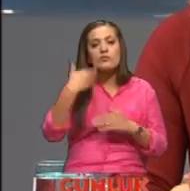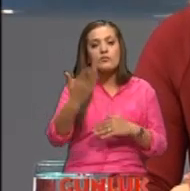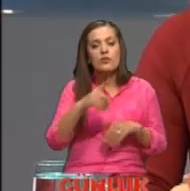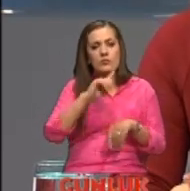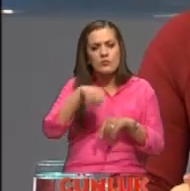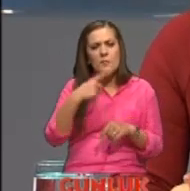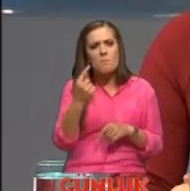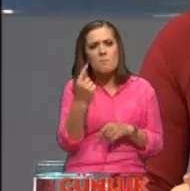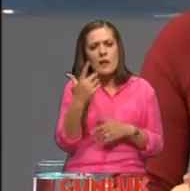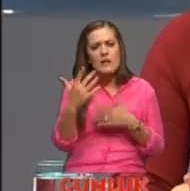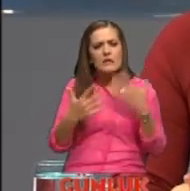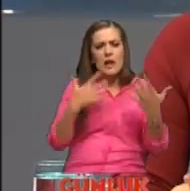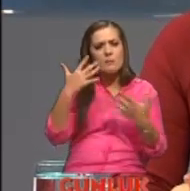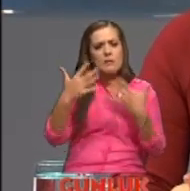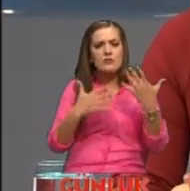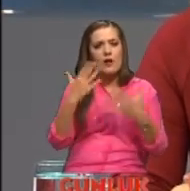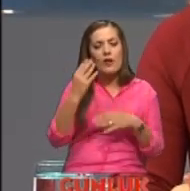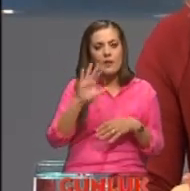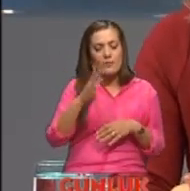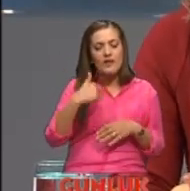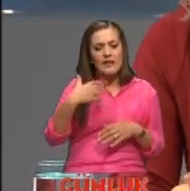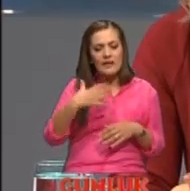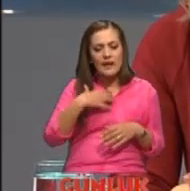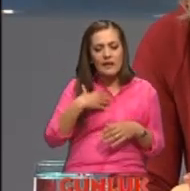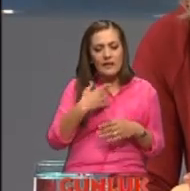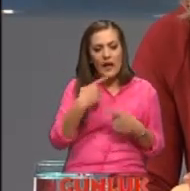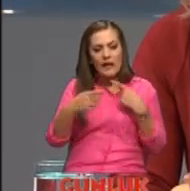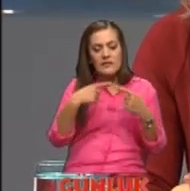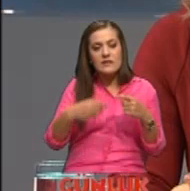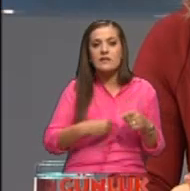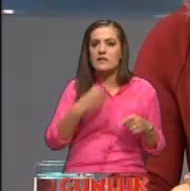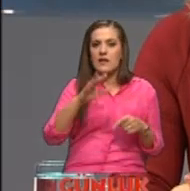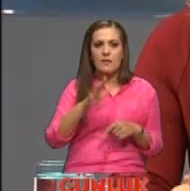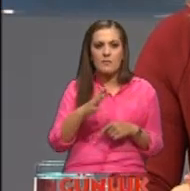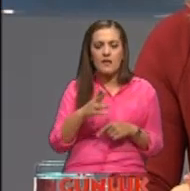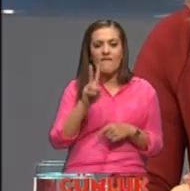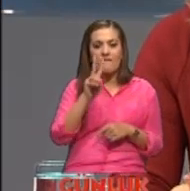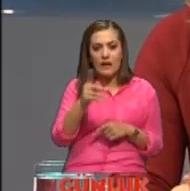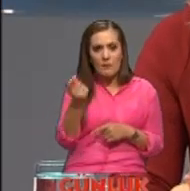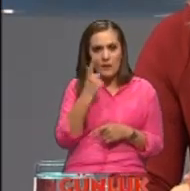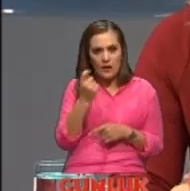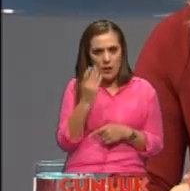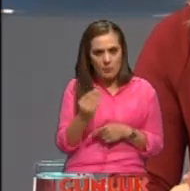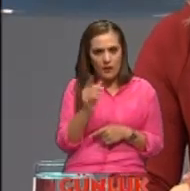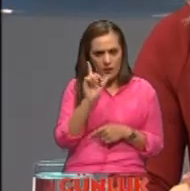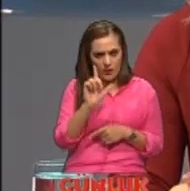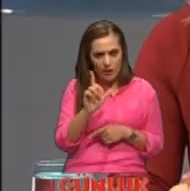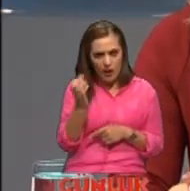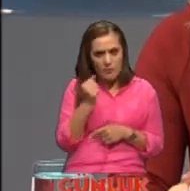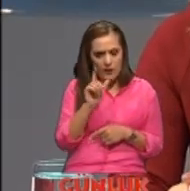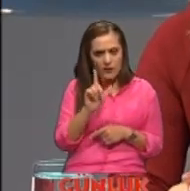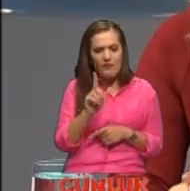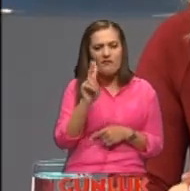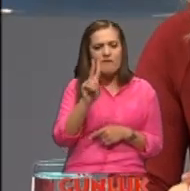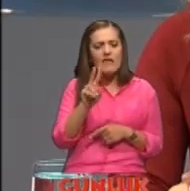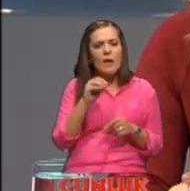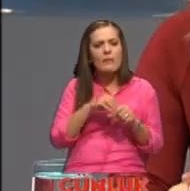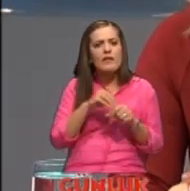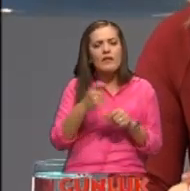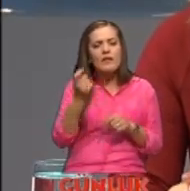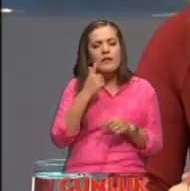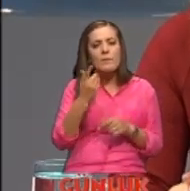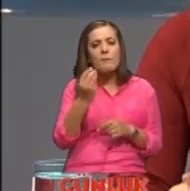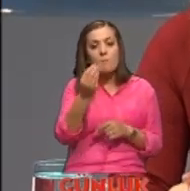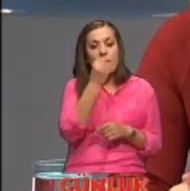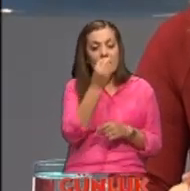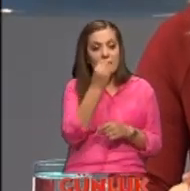süreçte biraz karmaşa yaşayabiliyorlar ve kendilerini yetersiz hissedebilirler. Vitamin falan almak gerekir mi bu süreçte? Biraz vitaminden destek ziyade